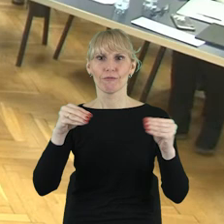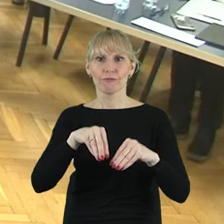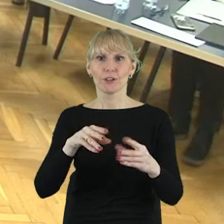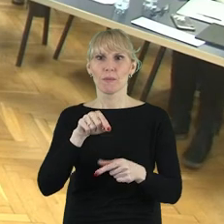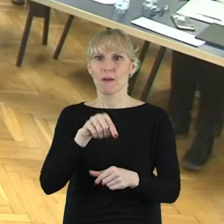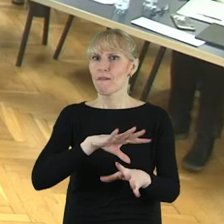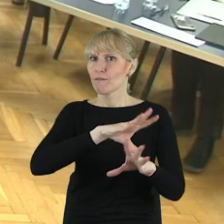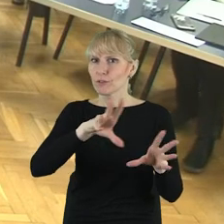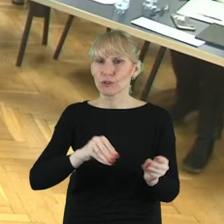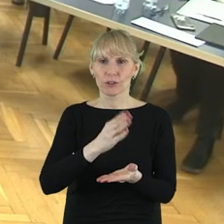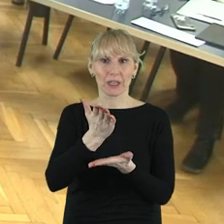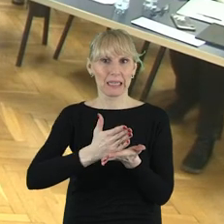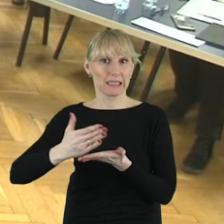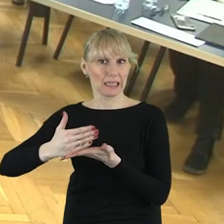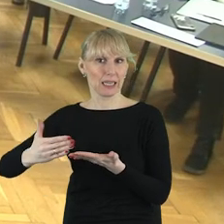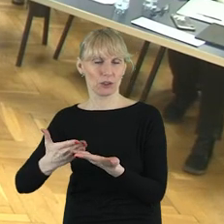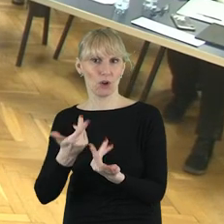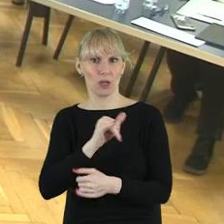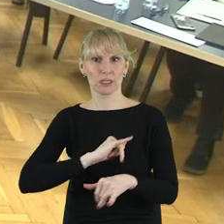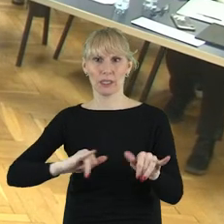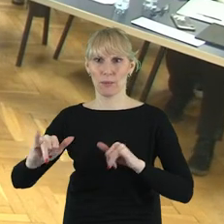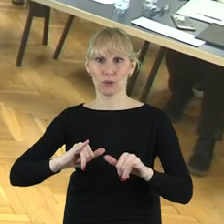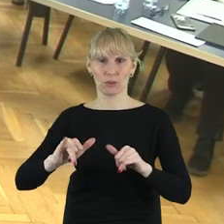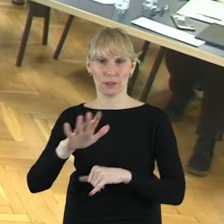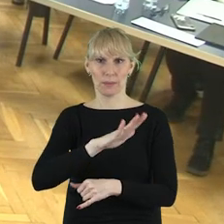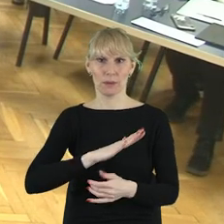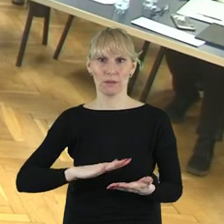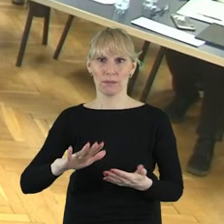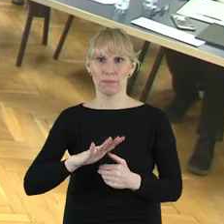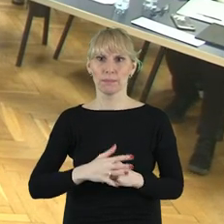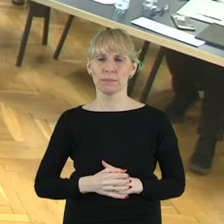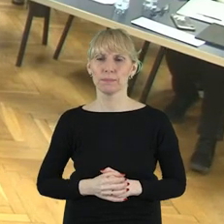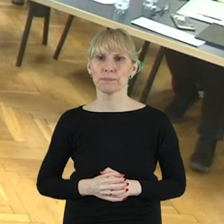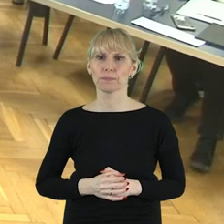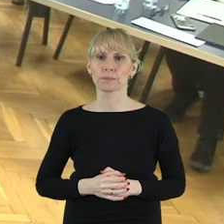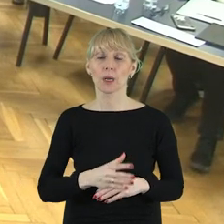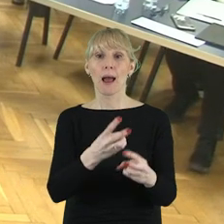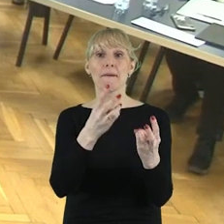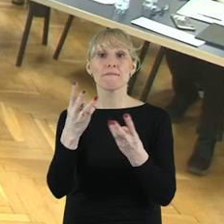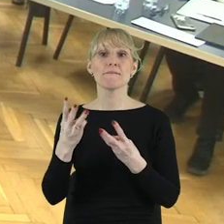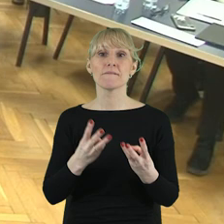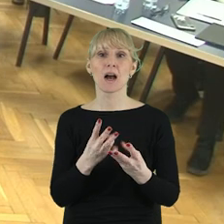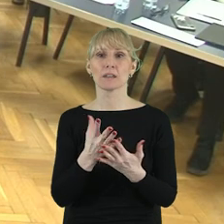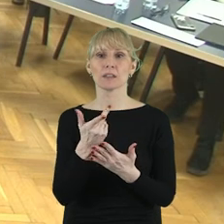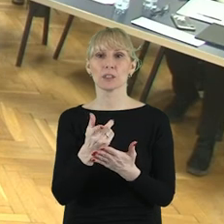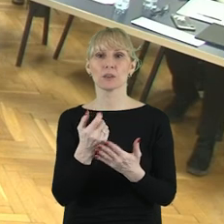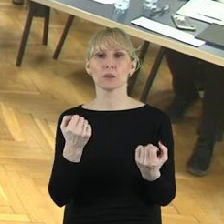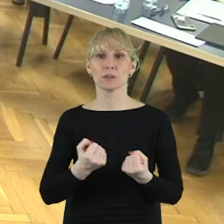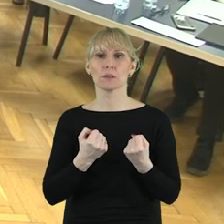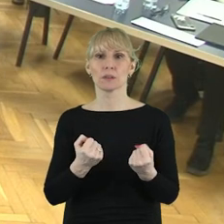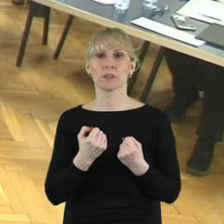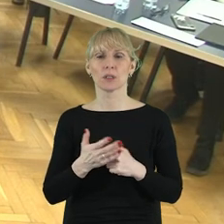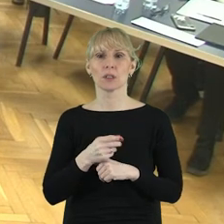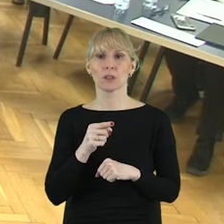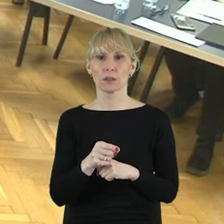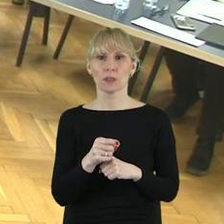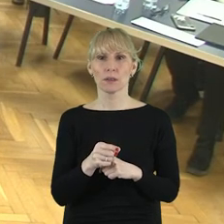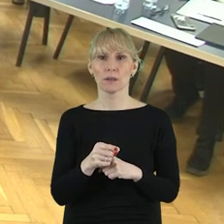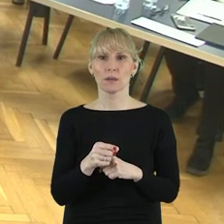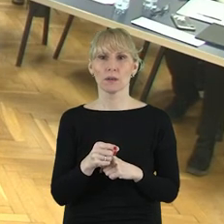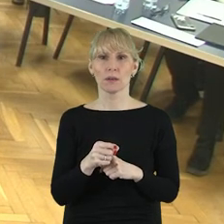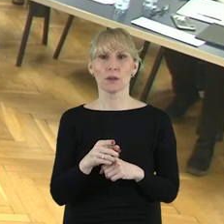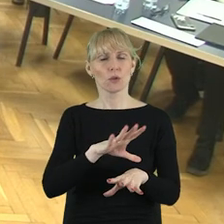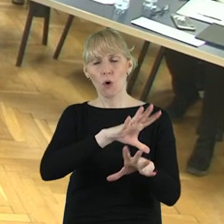wszystkich sektorów i reprezentujących wszystkie samorządy terytorialne. Kolejnym ważnym aspektem dotyczącym budowania struktury LGD jest